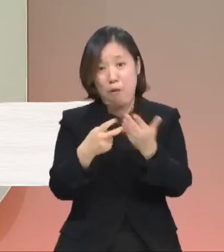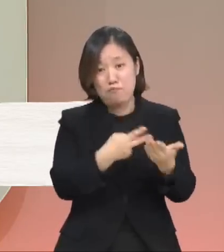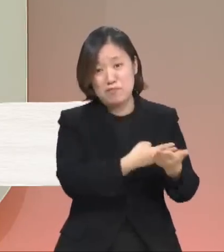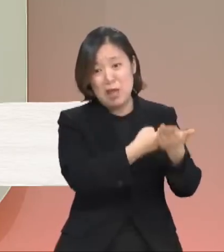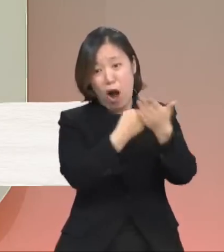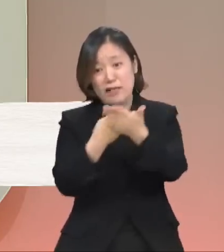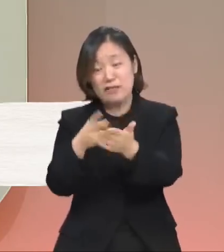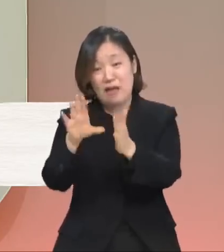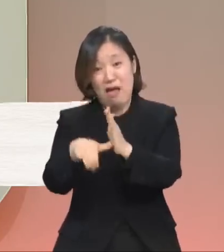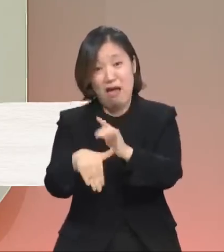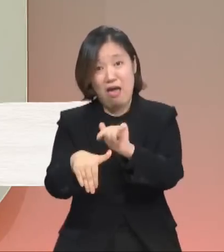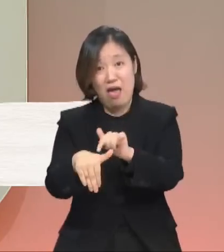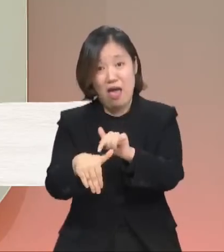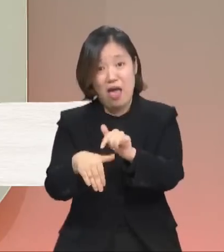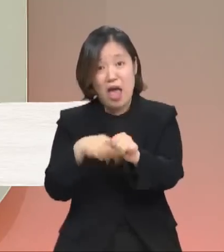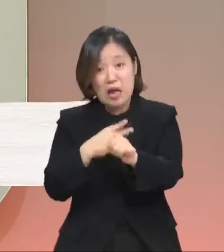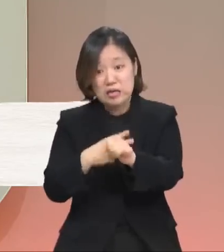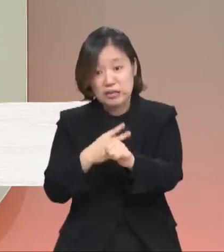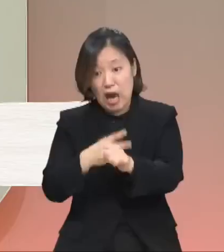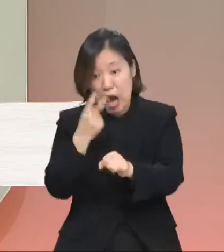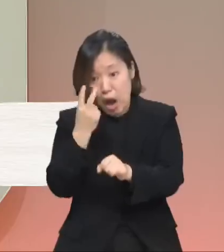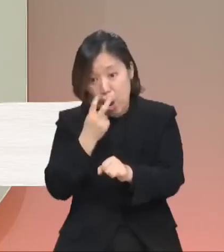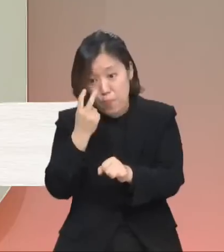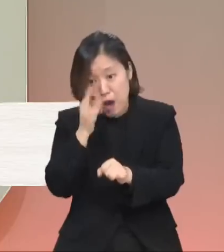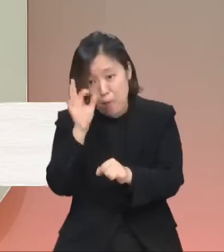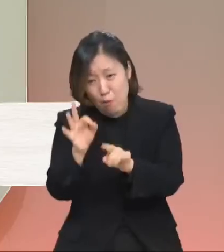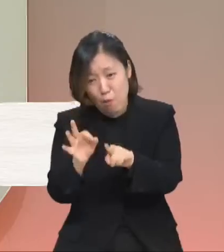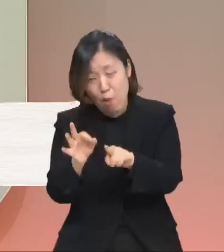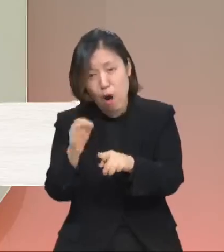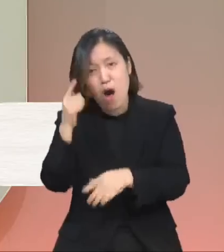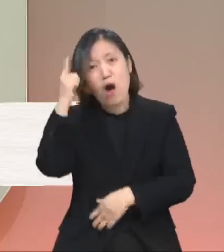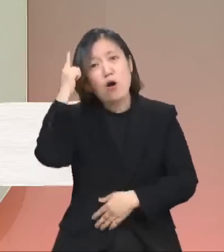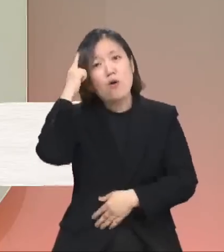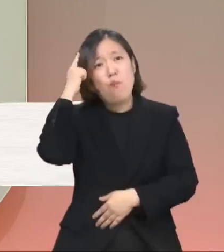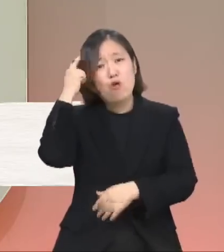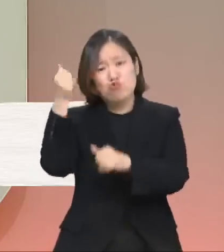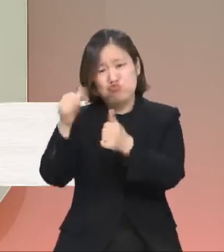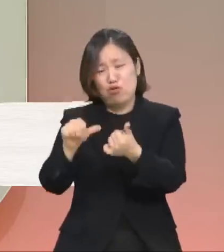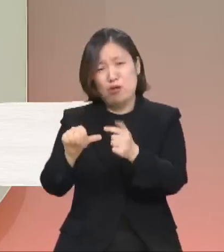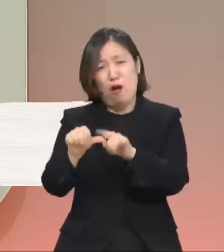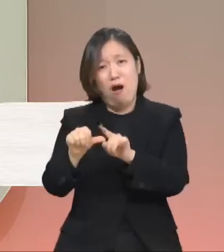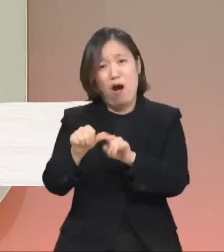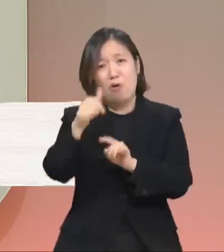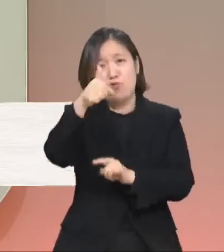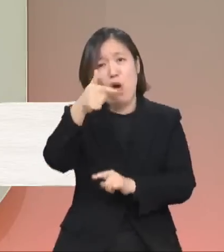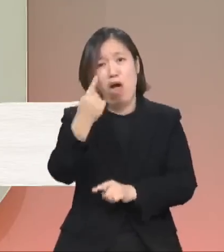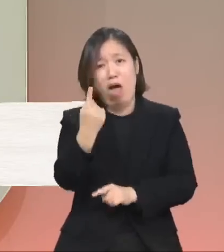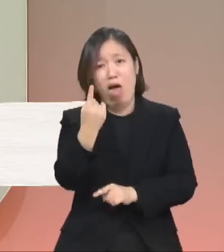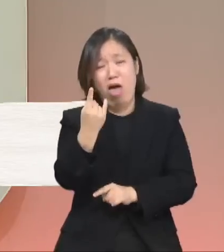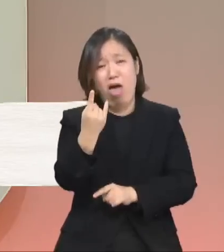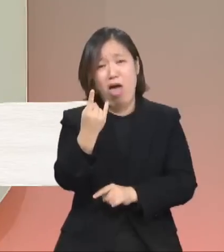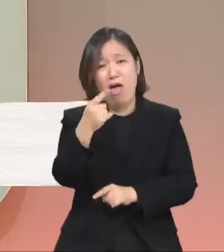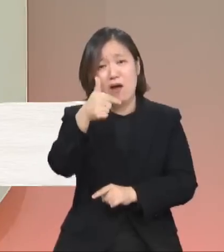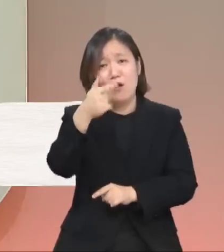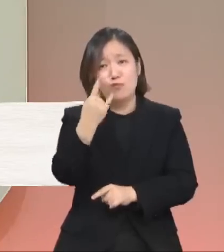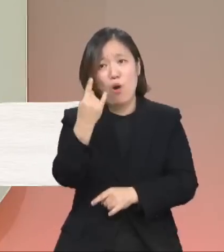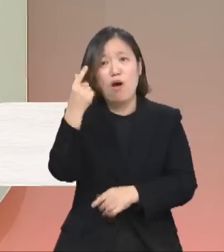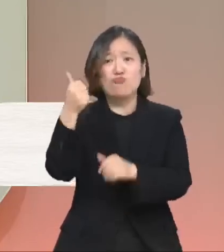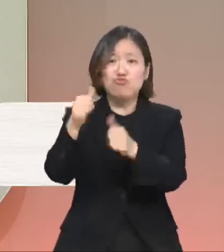살펴보고는 뇌사 상태다 살면 기적이다라고 생각했답니다